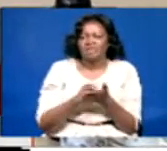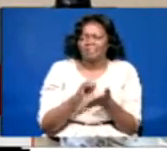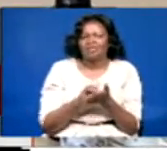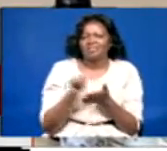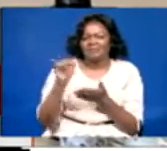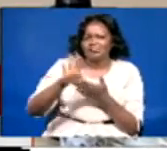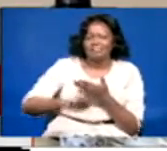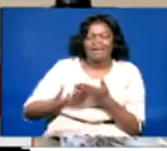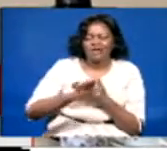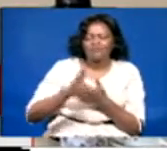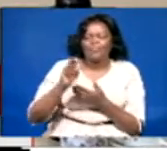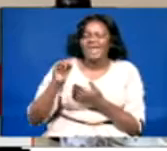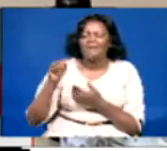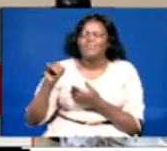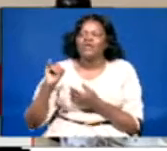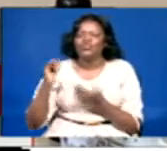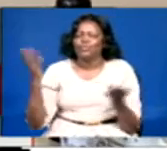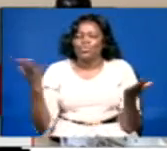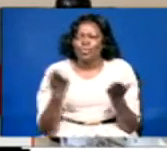za Maai Mahiu ambapo